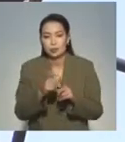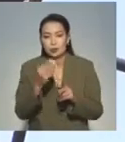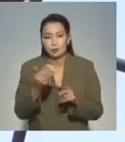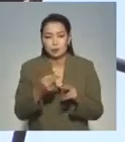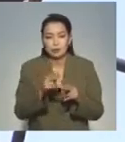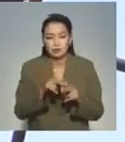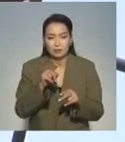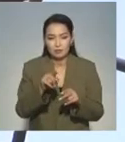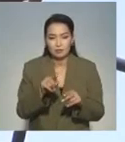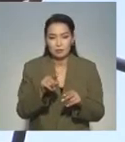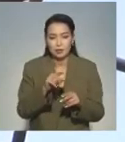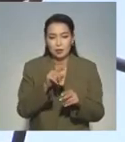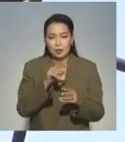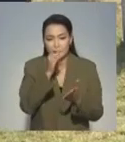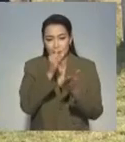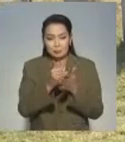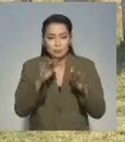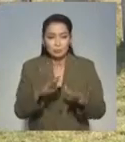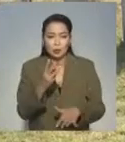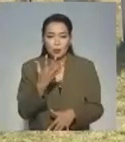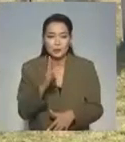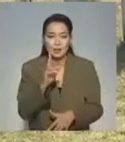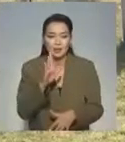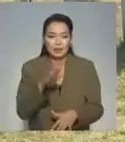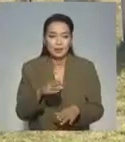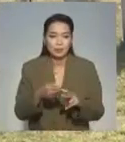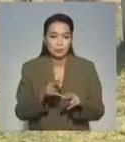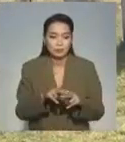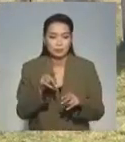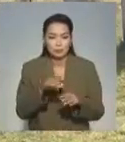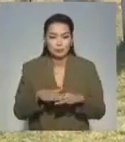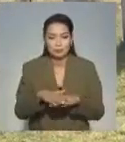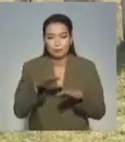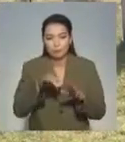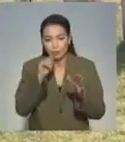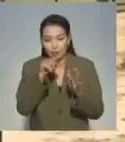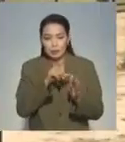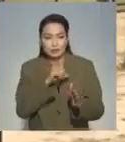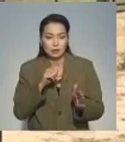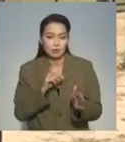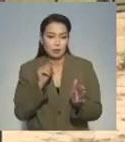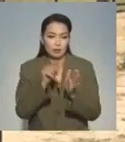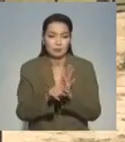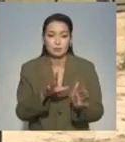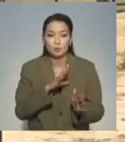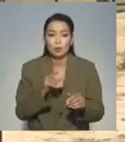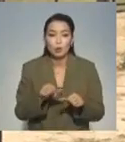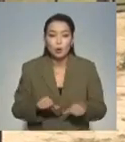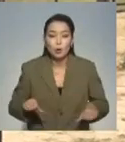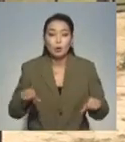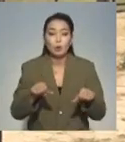кәсіби мамандардың өзі кіре бермейтін 35 мың киловольттық желі тартылған аумаққа өрмелеп шыққан деп отыр. Қоршаулы